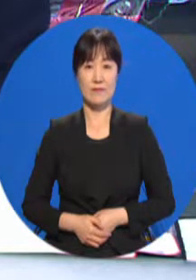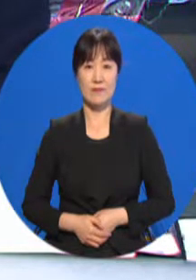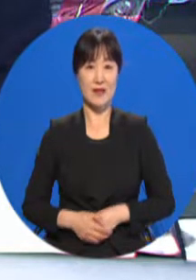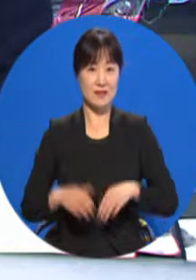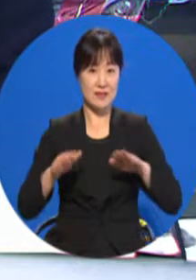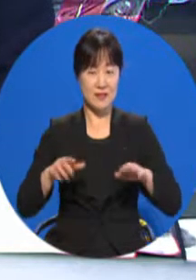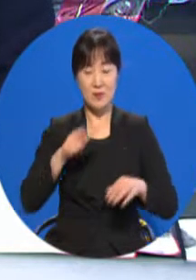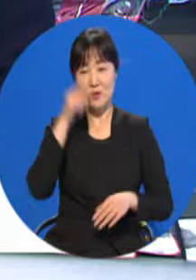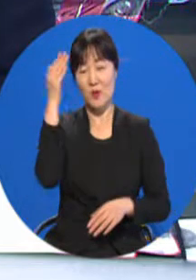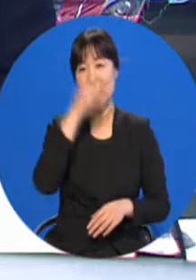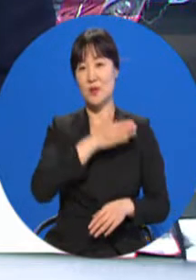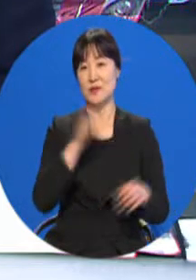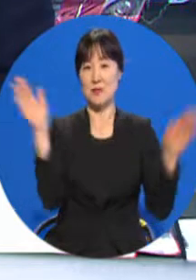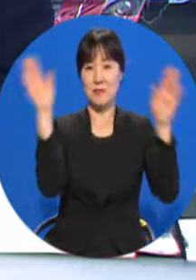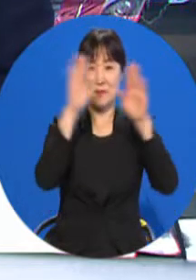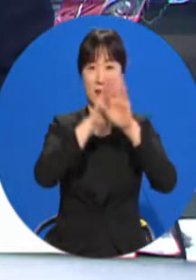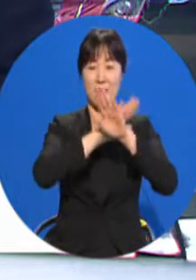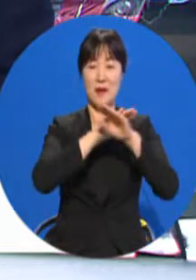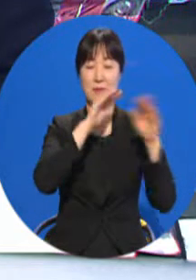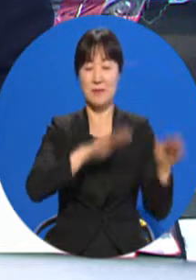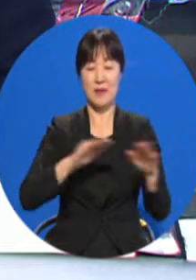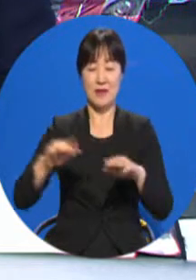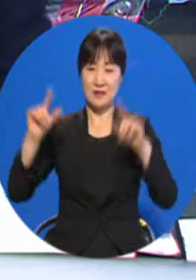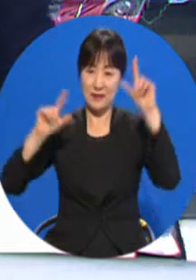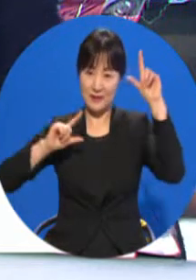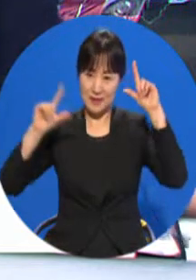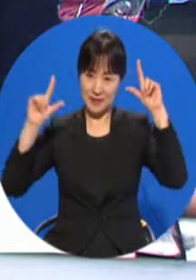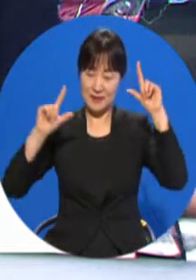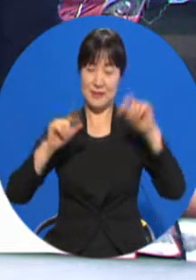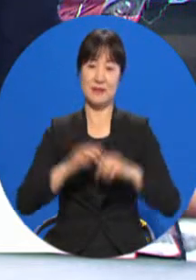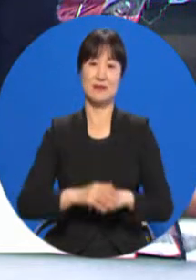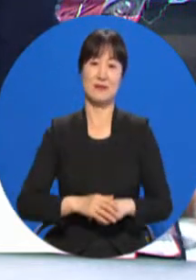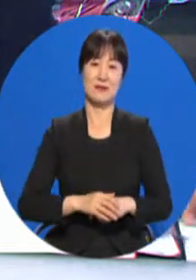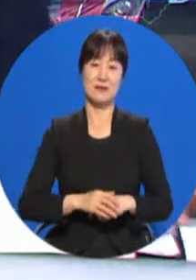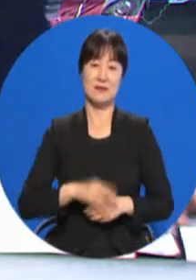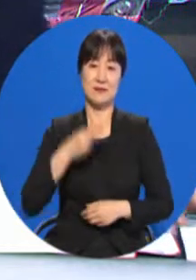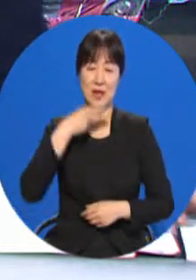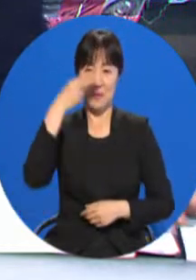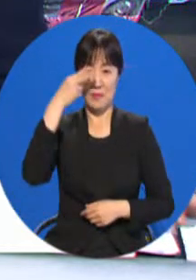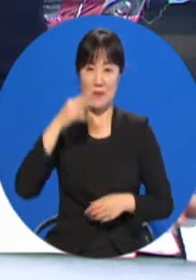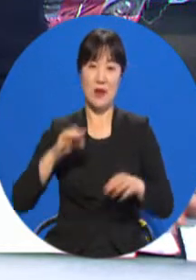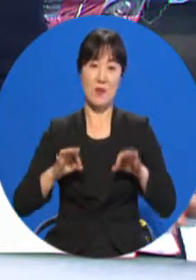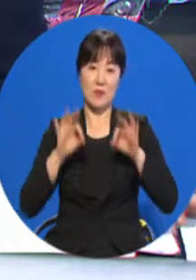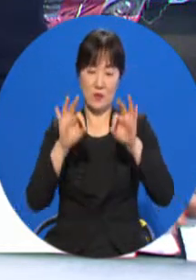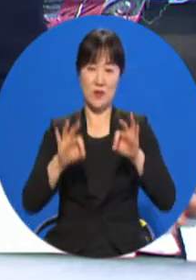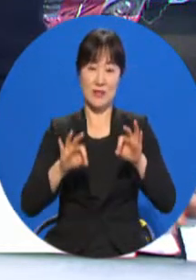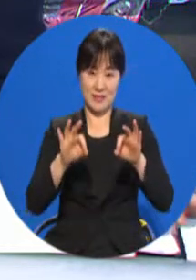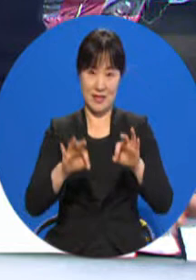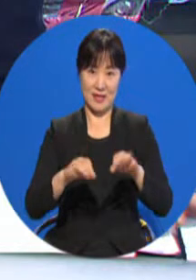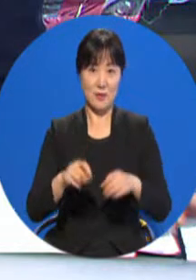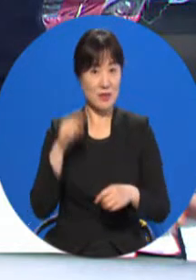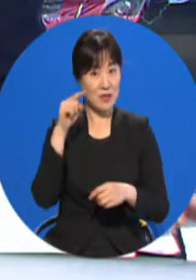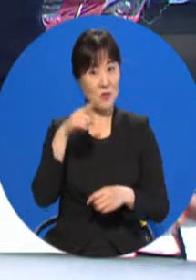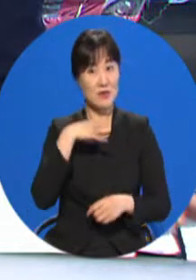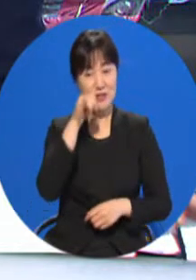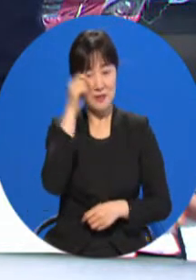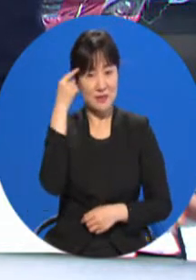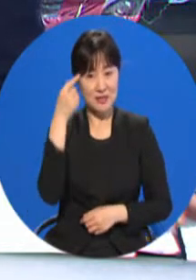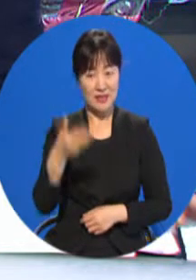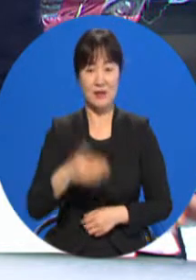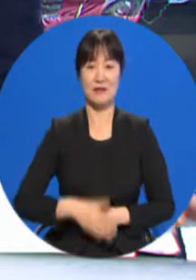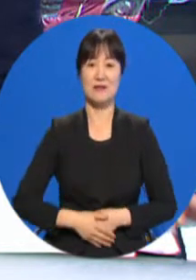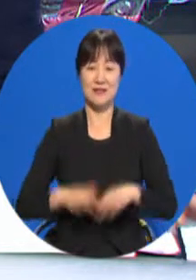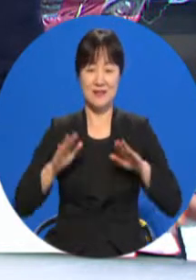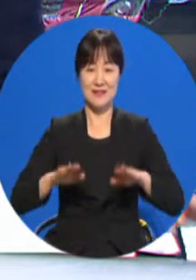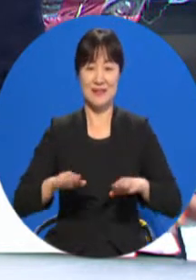이제 여수 밤바다의 상징이 됐죠. 낭만포차 가보셨나요? 예, 이제 그야말로 제철을 맞았는데요. 여수의 정취가 좀 물씬